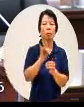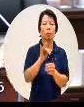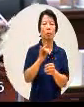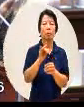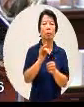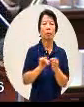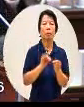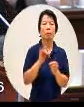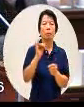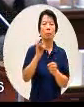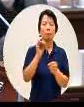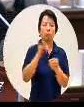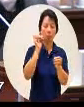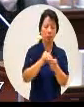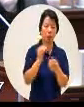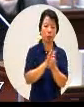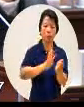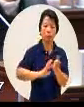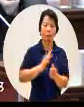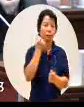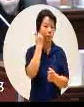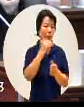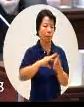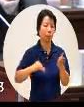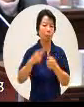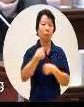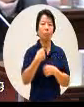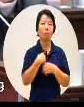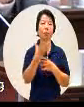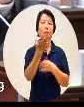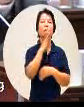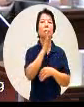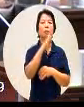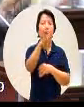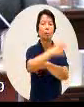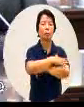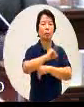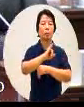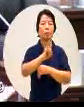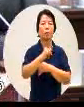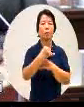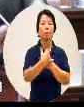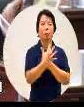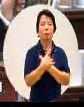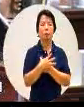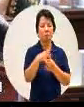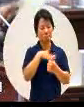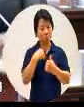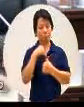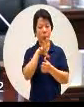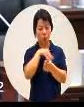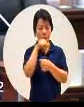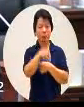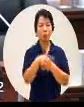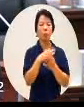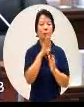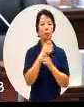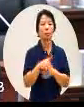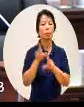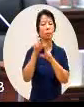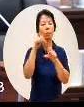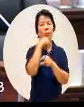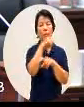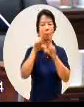影響受這個人影響叫陳樹菊為什麼會受他影響呢他是在台東賣菜